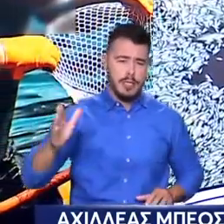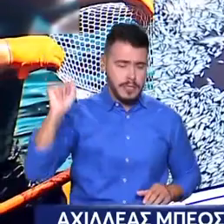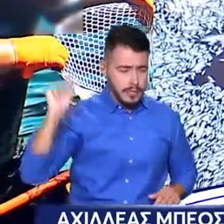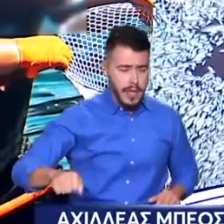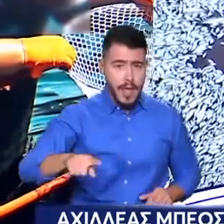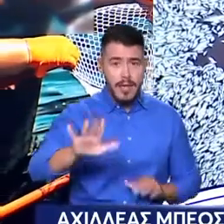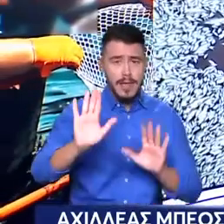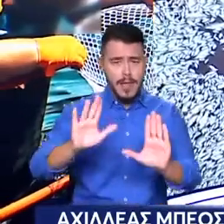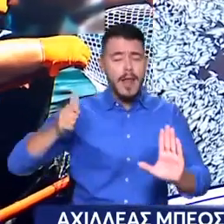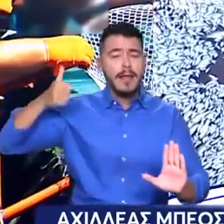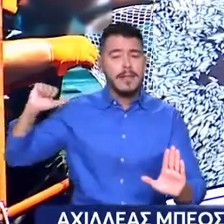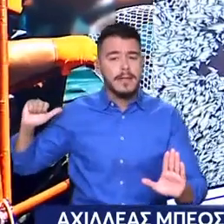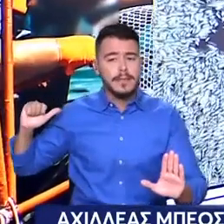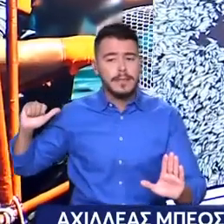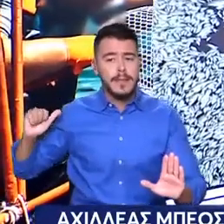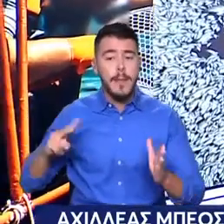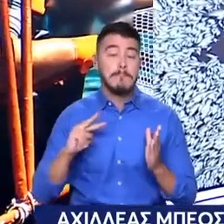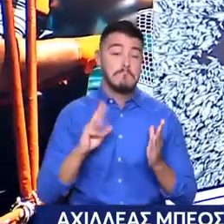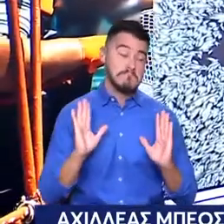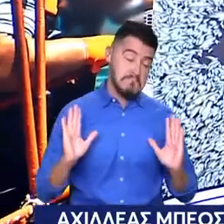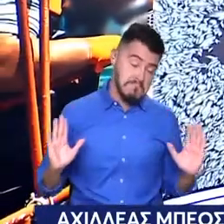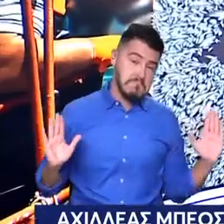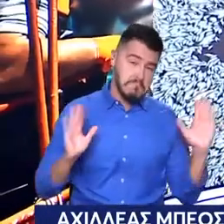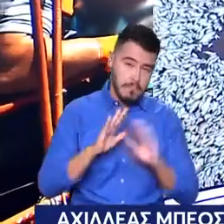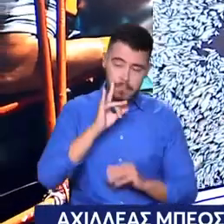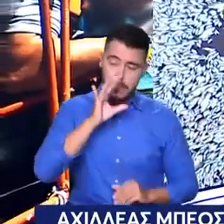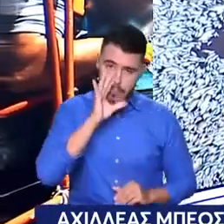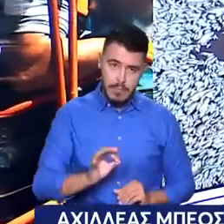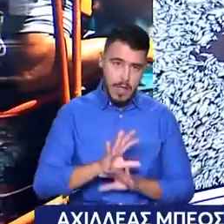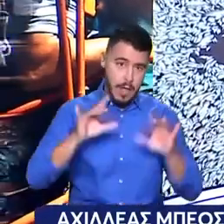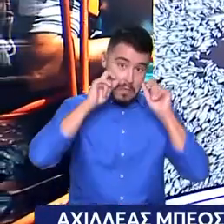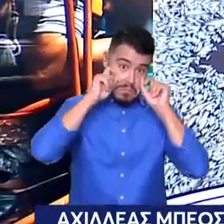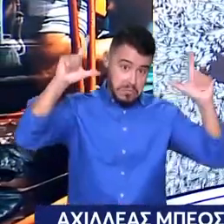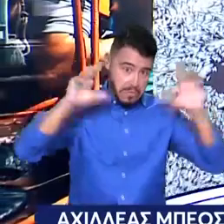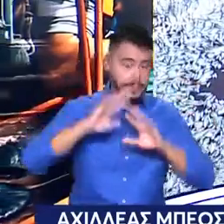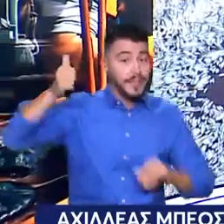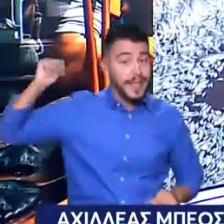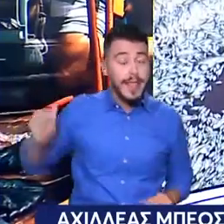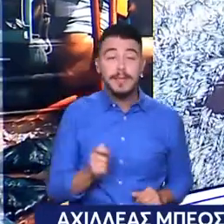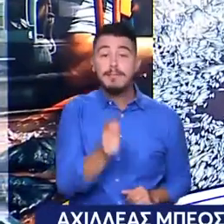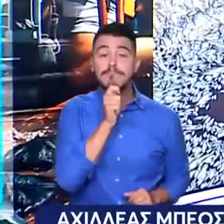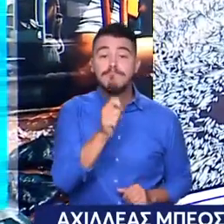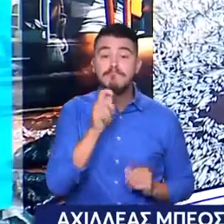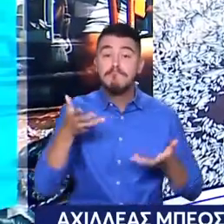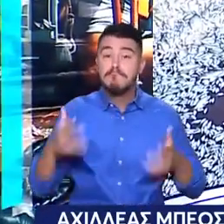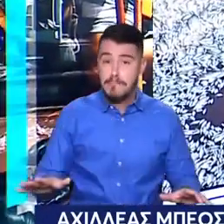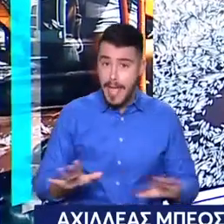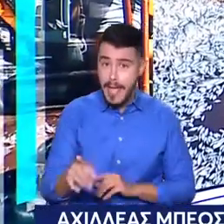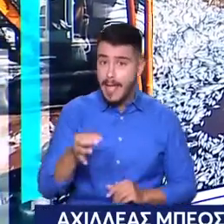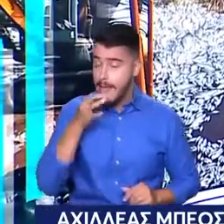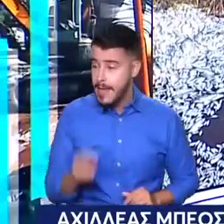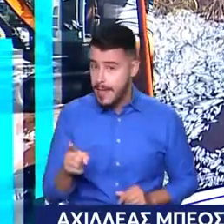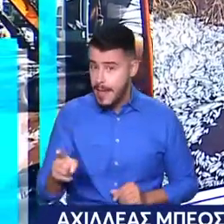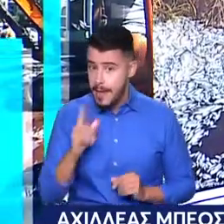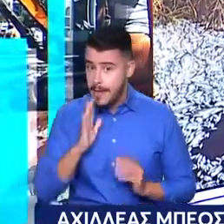Εχθές, προς έκπληξή μου, τρελάθηκα. Έδωσα το πρωί μια συνέντευξη τύπου και είπα: μη διανοηθείτε και